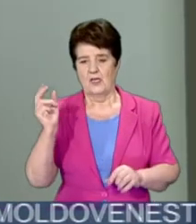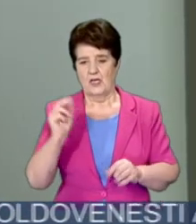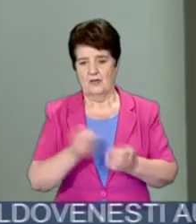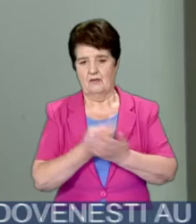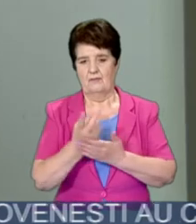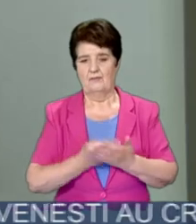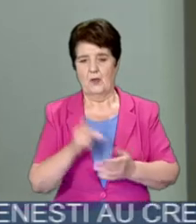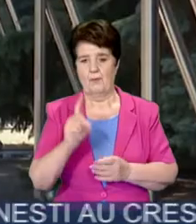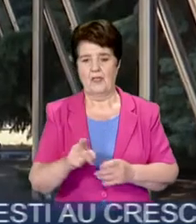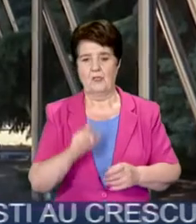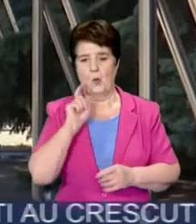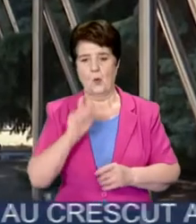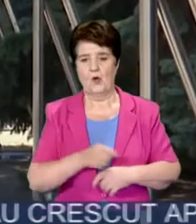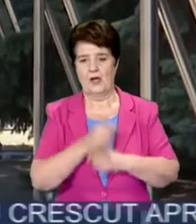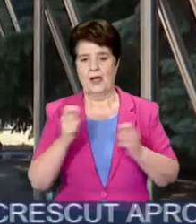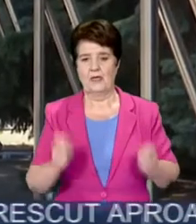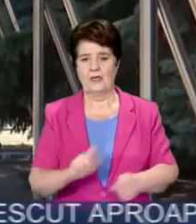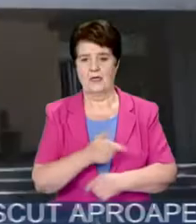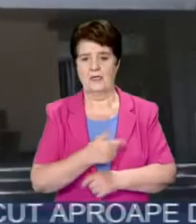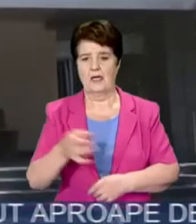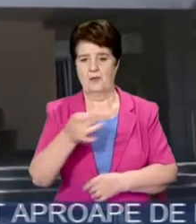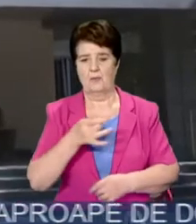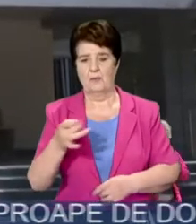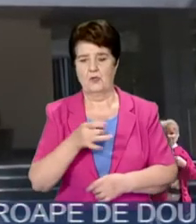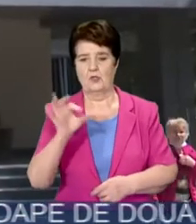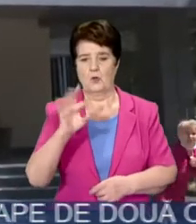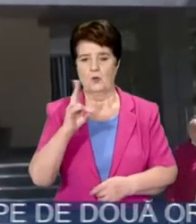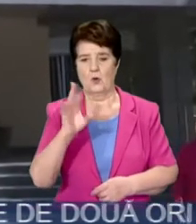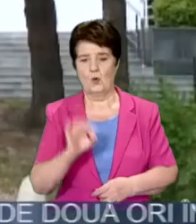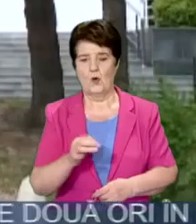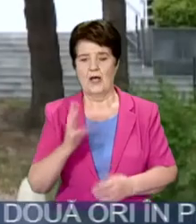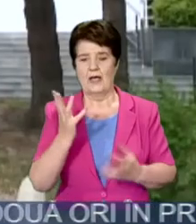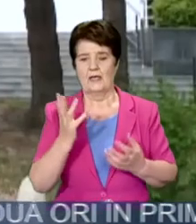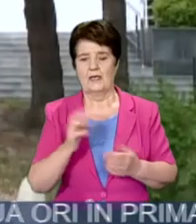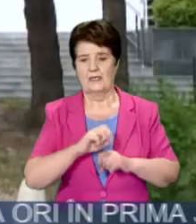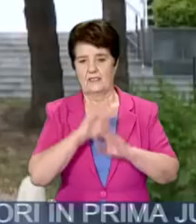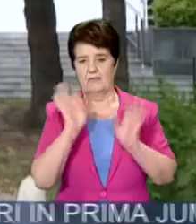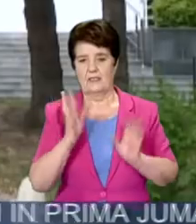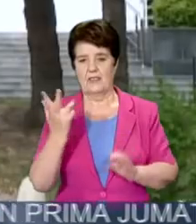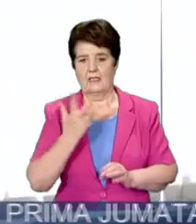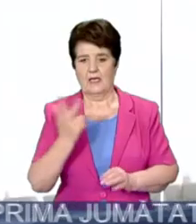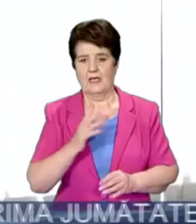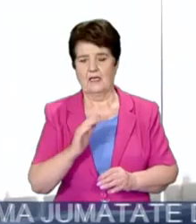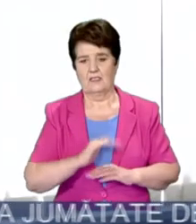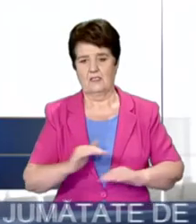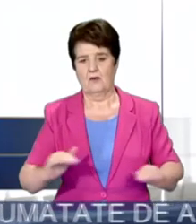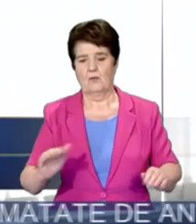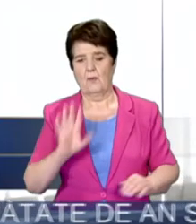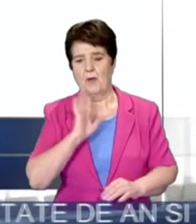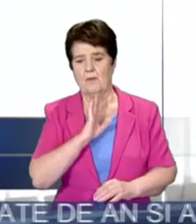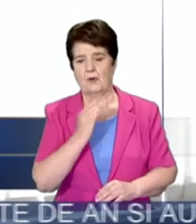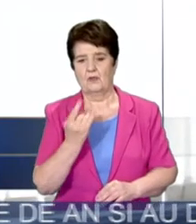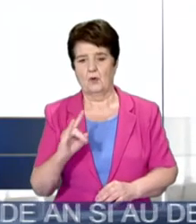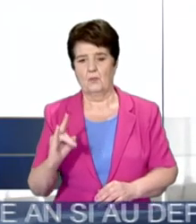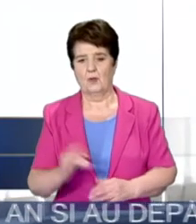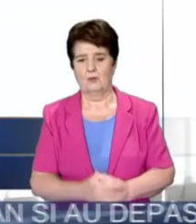pentru ucraineni. Spitalele de urgență Republican, Oncologic, Sfânta Treime și Institutul Mamei și Copilului. În primul rând aș